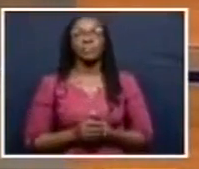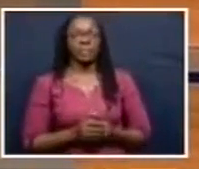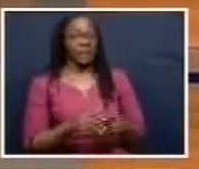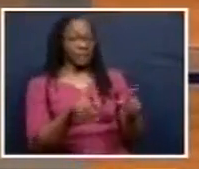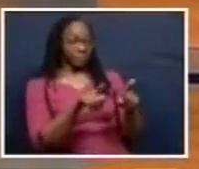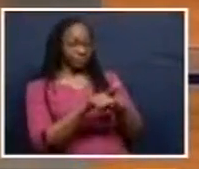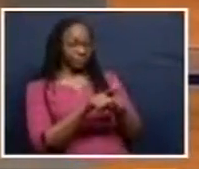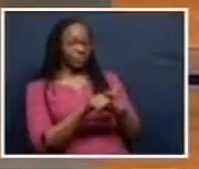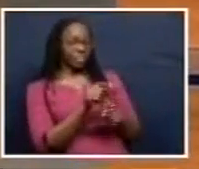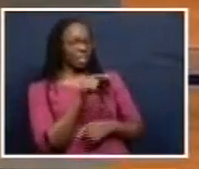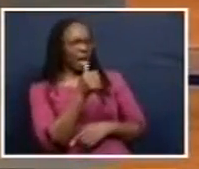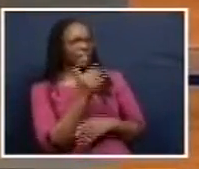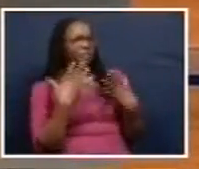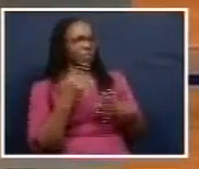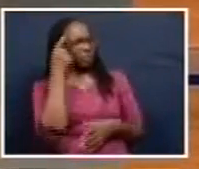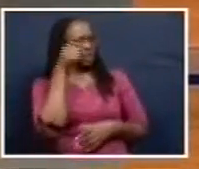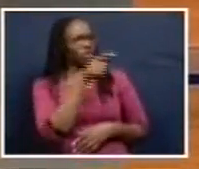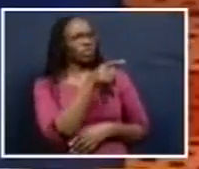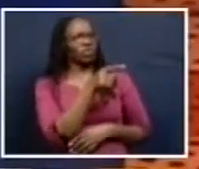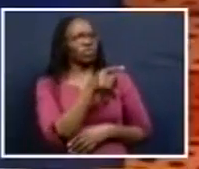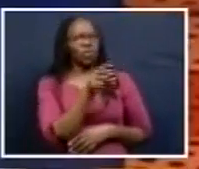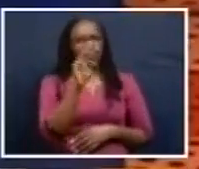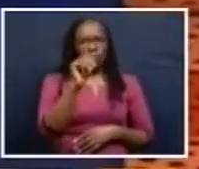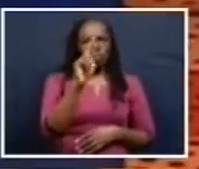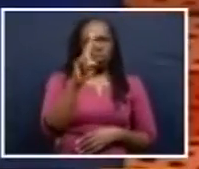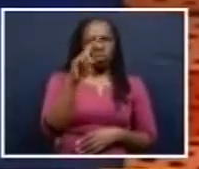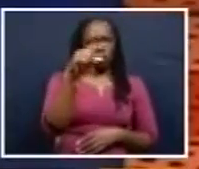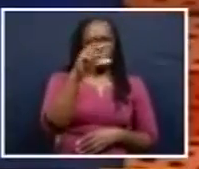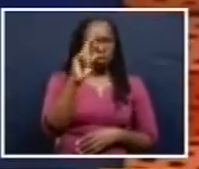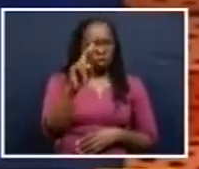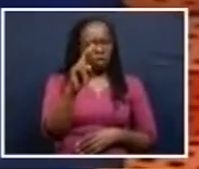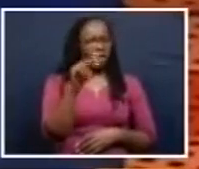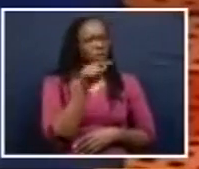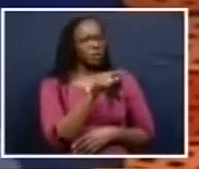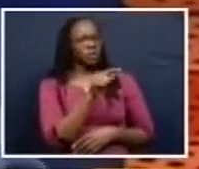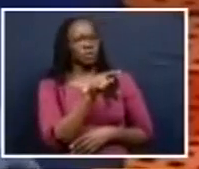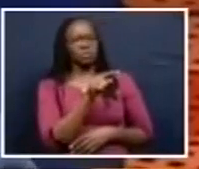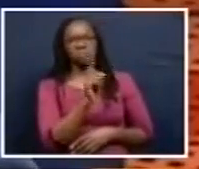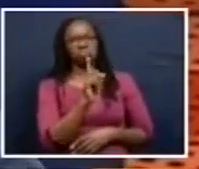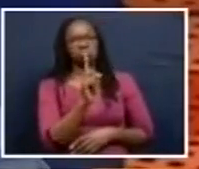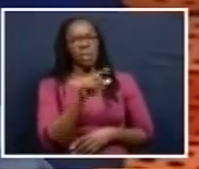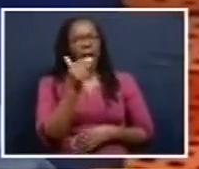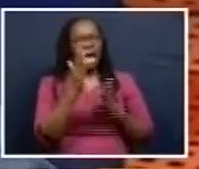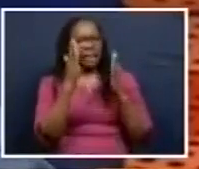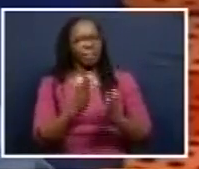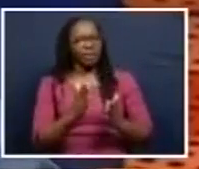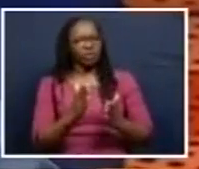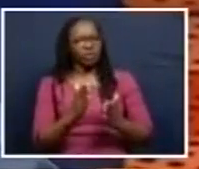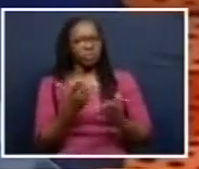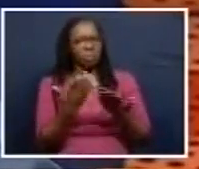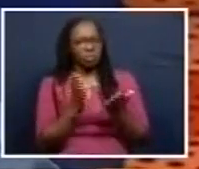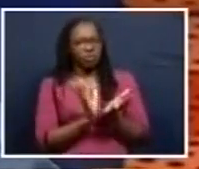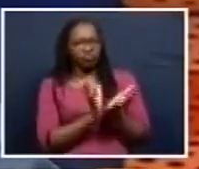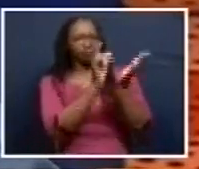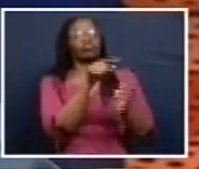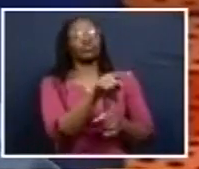kama wewe si Murgor kwa maana kwamba siasa, wanaamini kwamba kuna mtu nyuma yako, au kwa maneno mengine